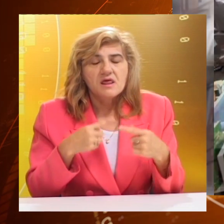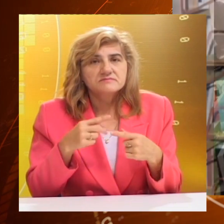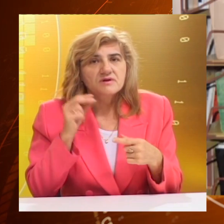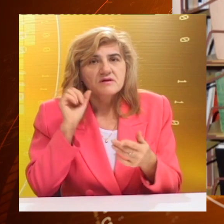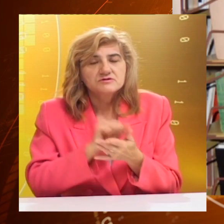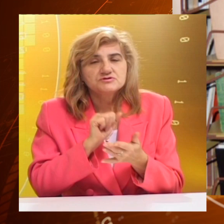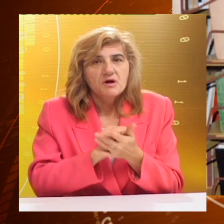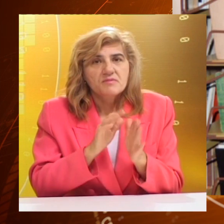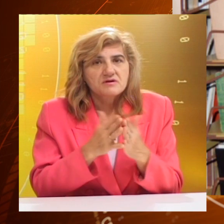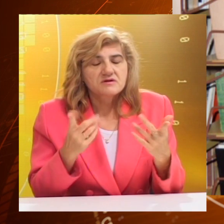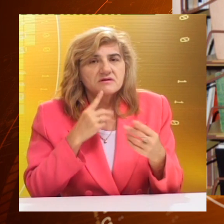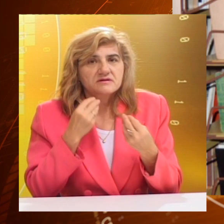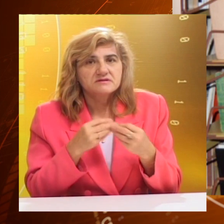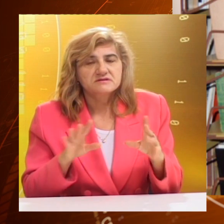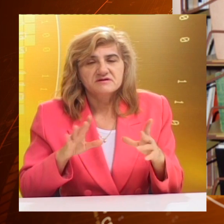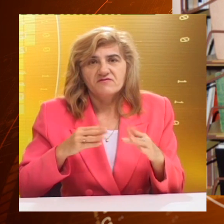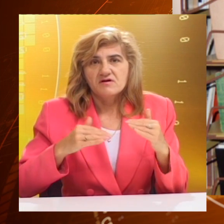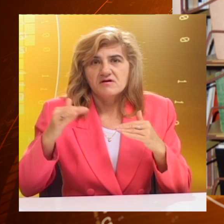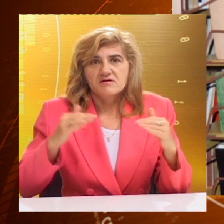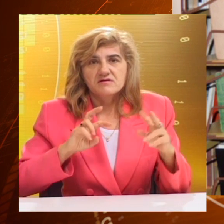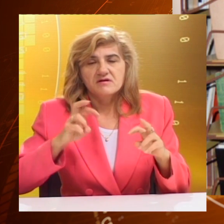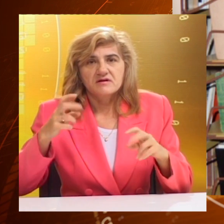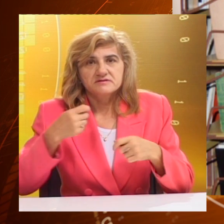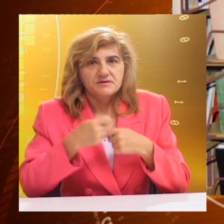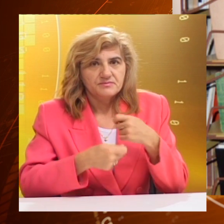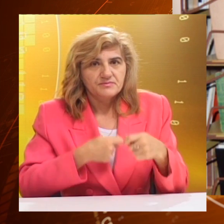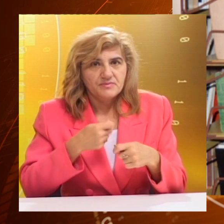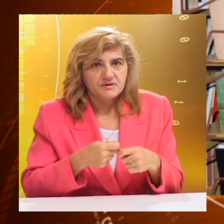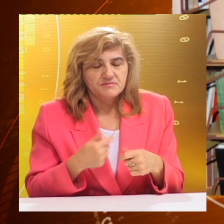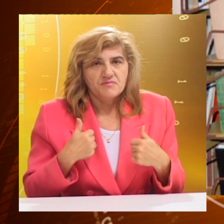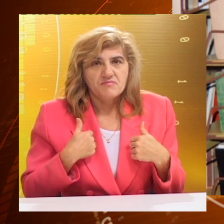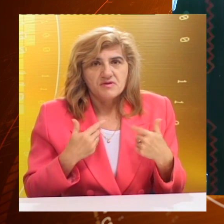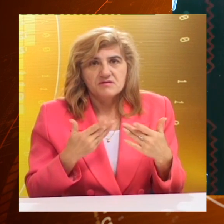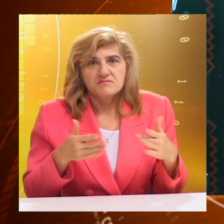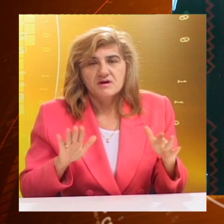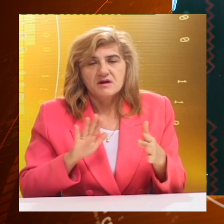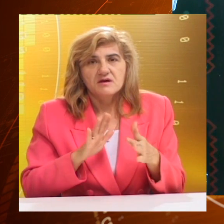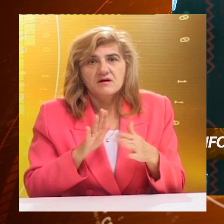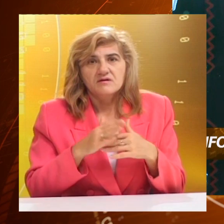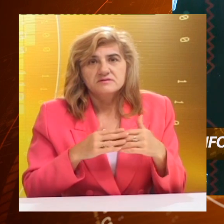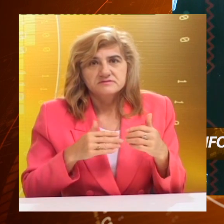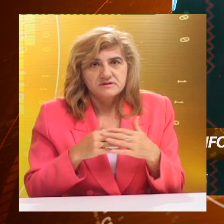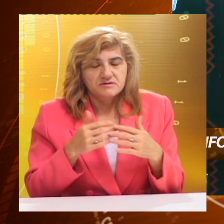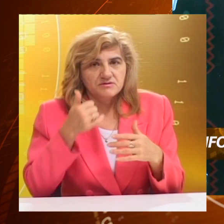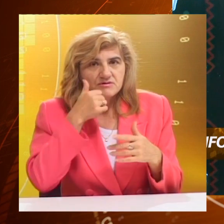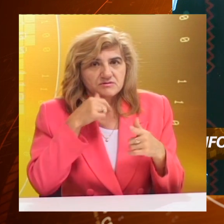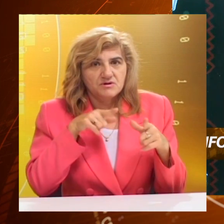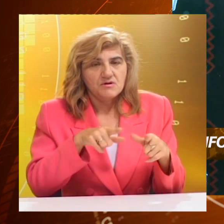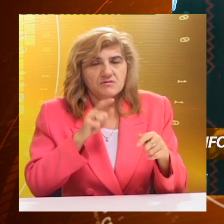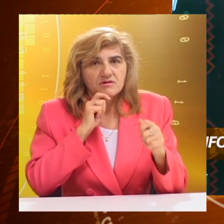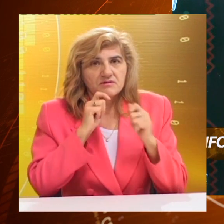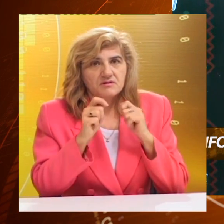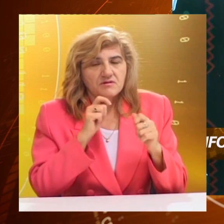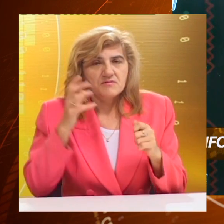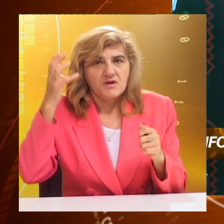razmene bibliotekarskih publikacija, kao i saradnja na međunarodnim projektima. Zaista mi je veliko zadovoljstvo što smo